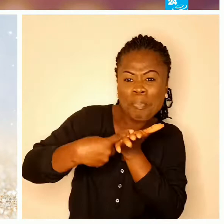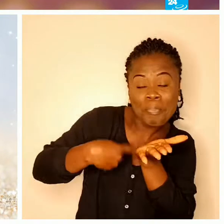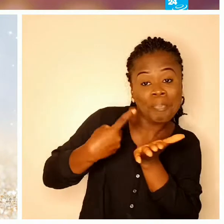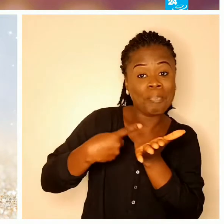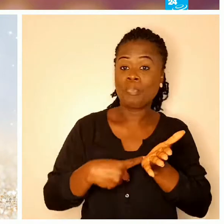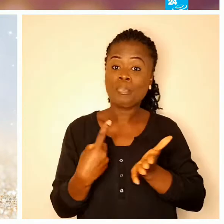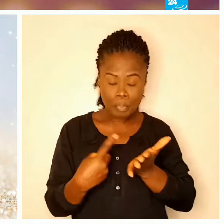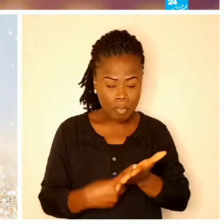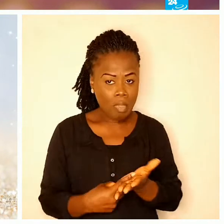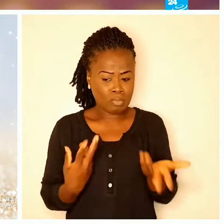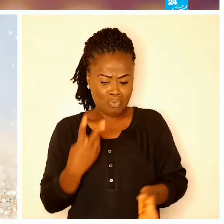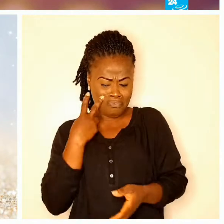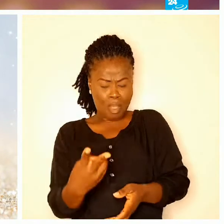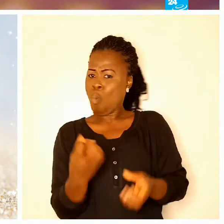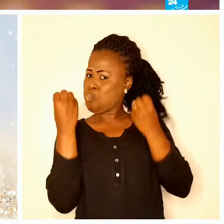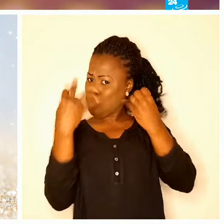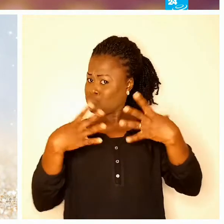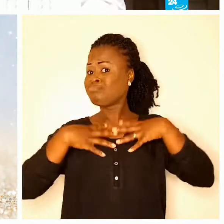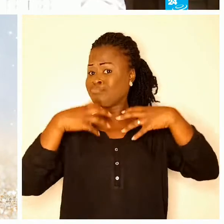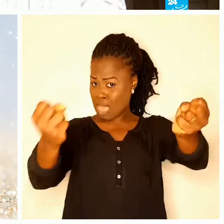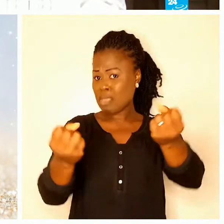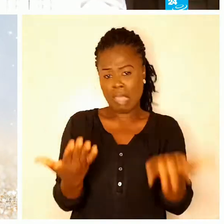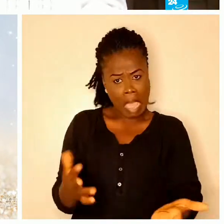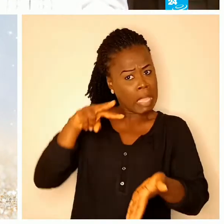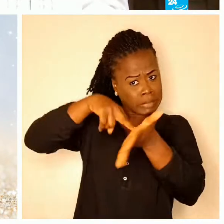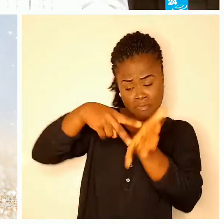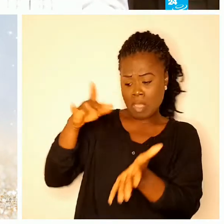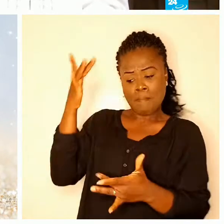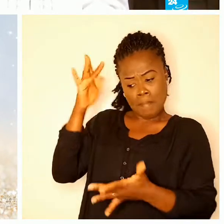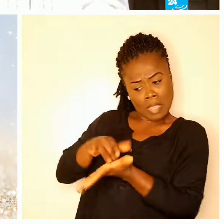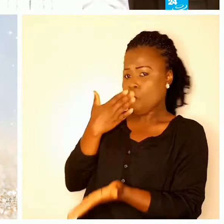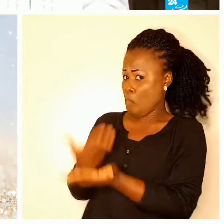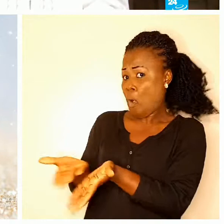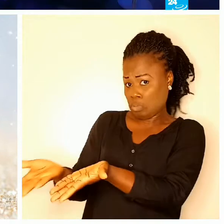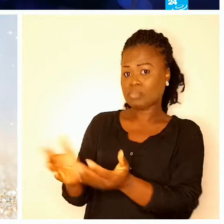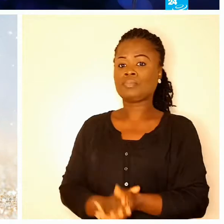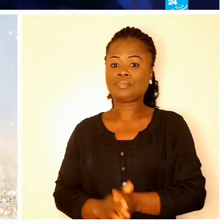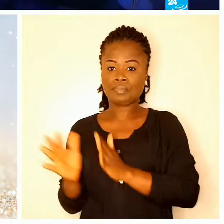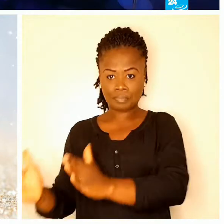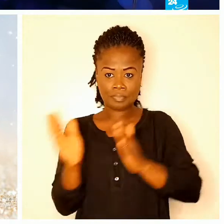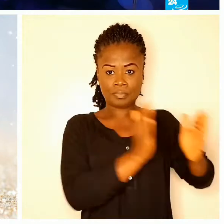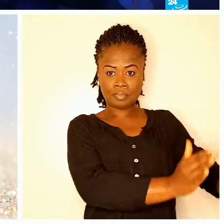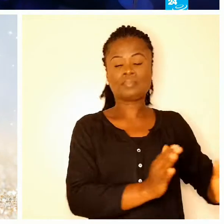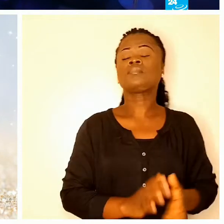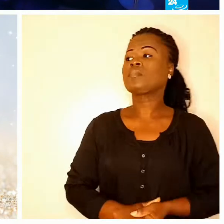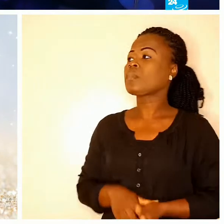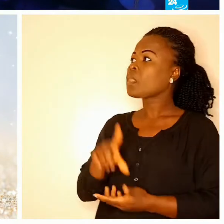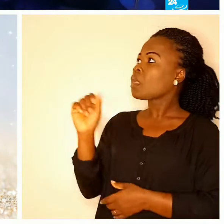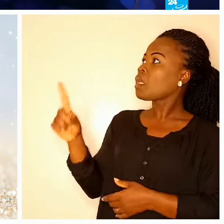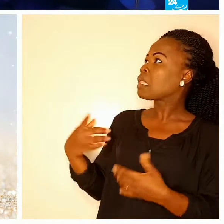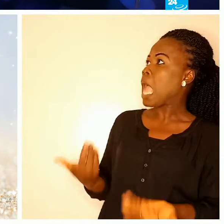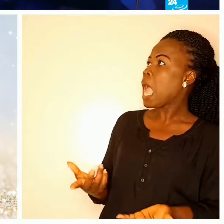quand même des malades guéris et en plus grand nombre. Et ça, c'est, je crois, ce qui compte le mieux. Monsieur le Président, alors le Sénégal a mis en place